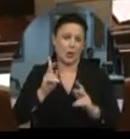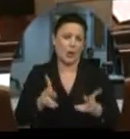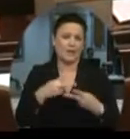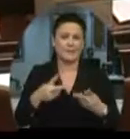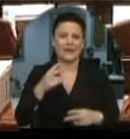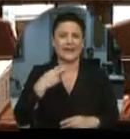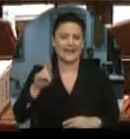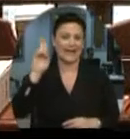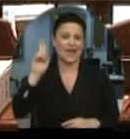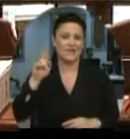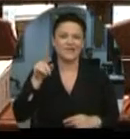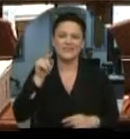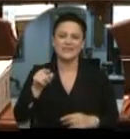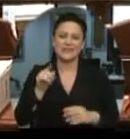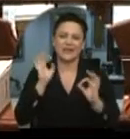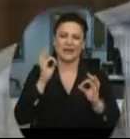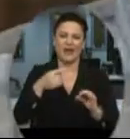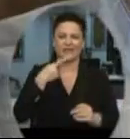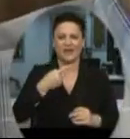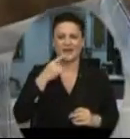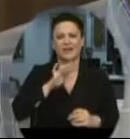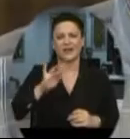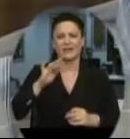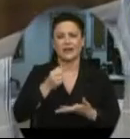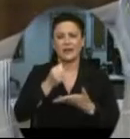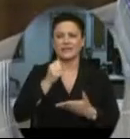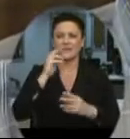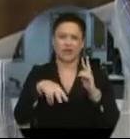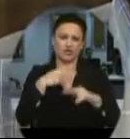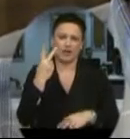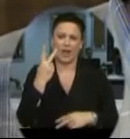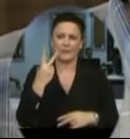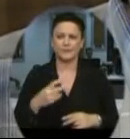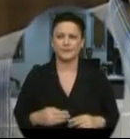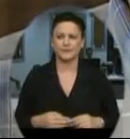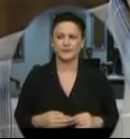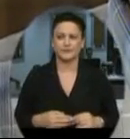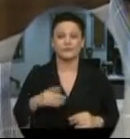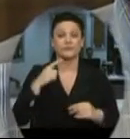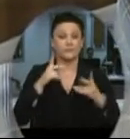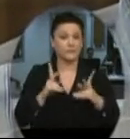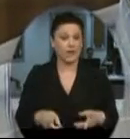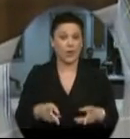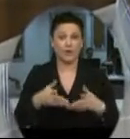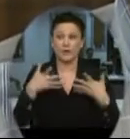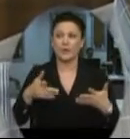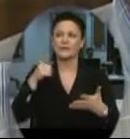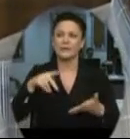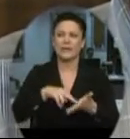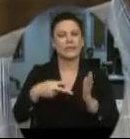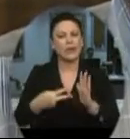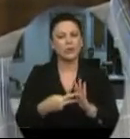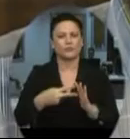עיקר הטענה כנגד תקציב לשנתיים מראש. היתרונות הגדולים הם יכולת לתכנון ארוך טווח, מעבר